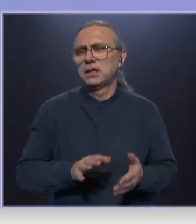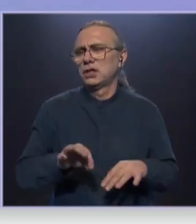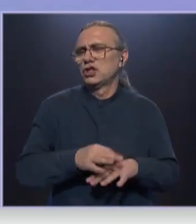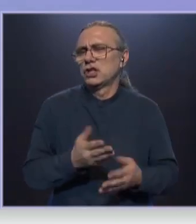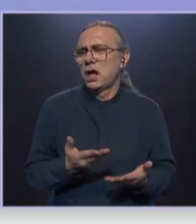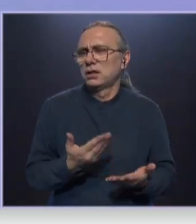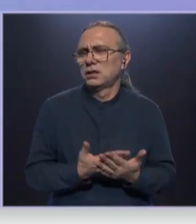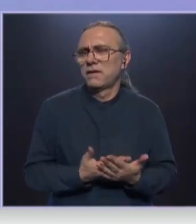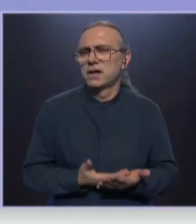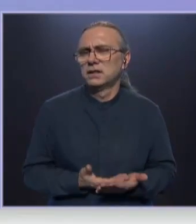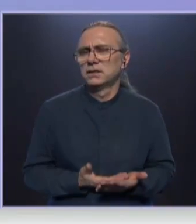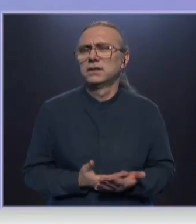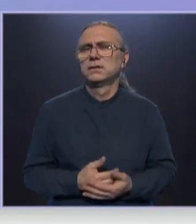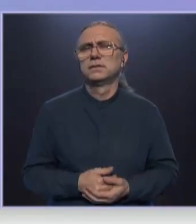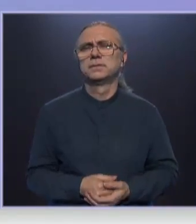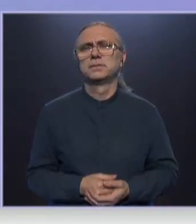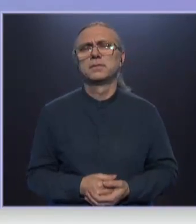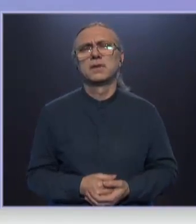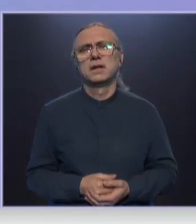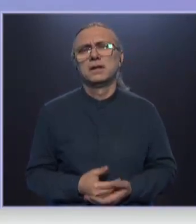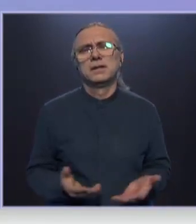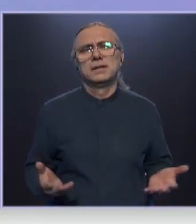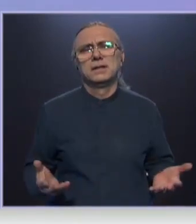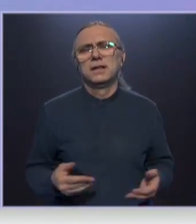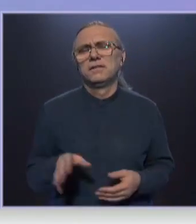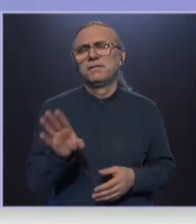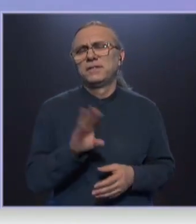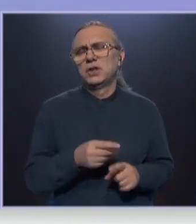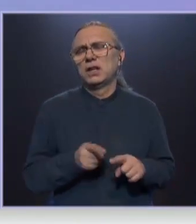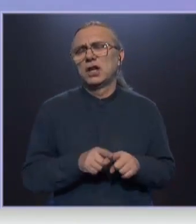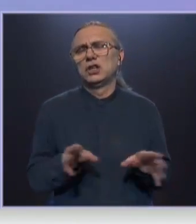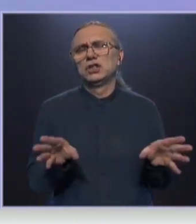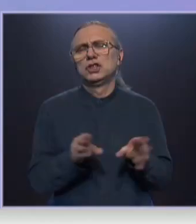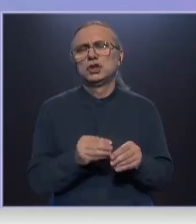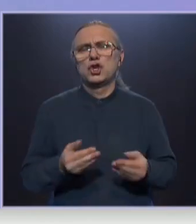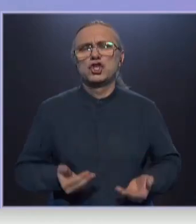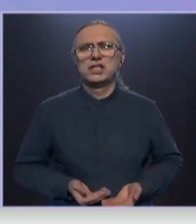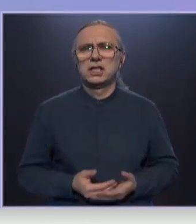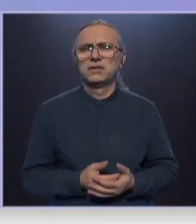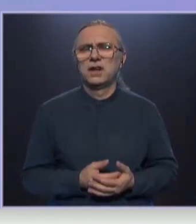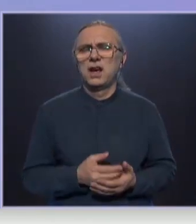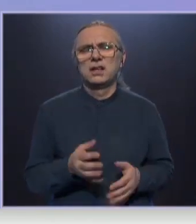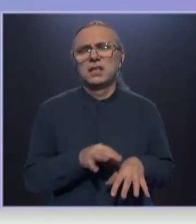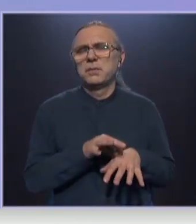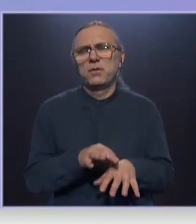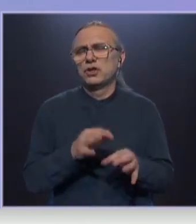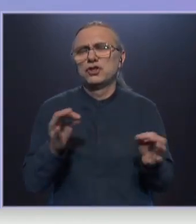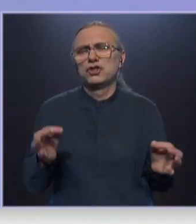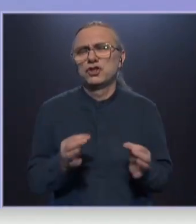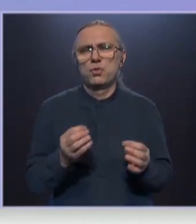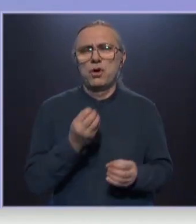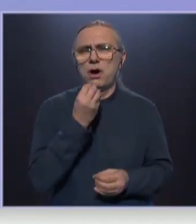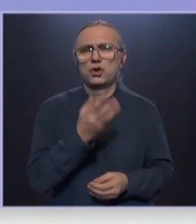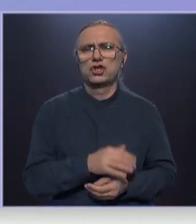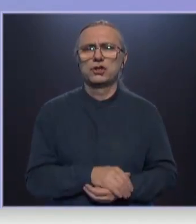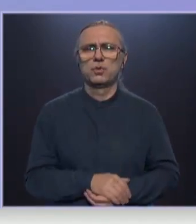вот все вот эти блудные сожительства, они всегда к хорошему не приводят. Там вот